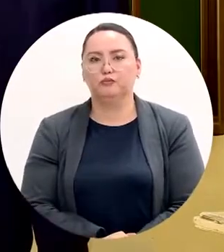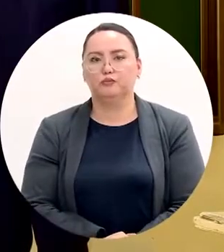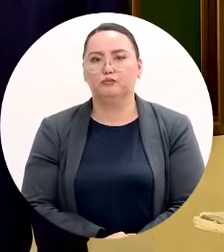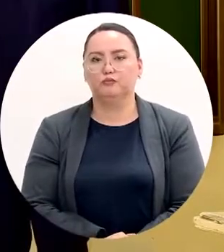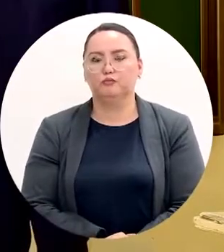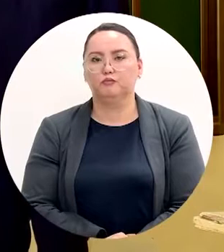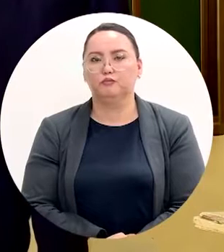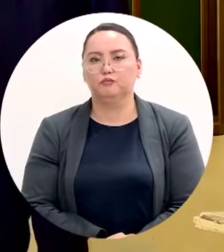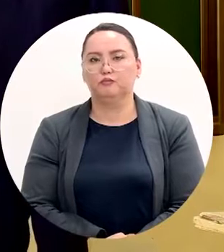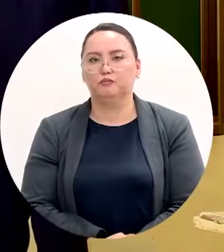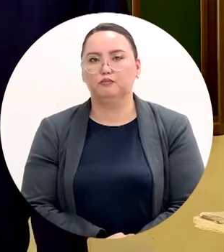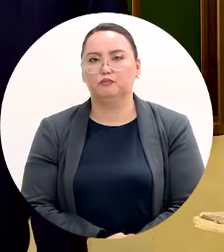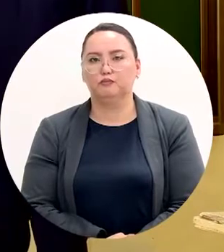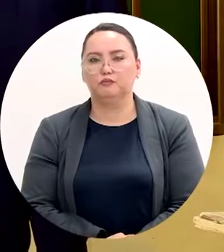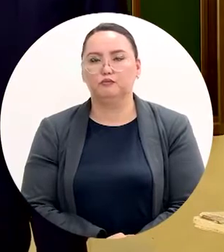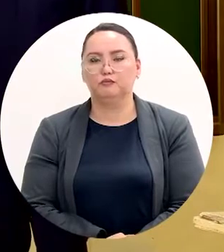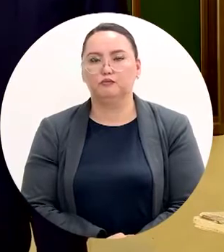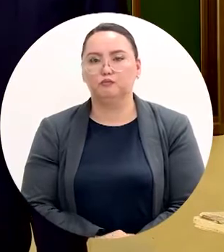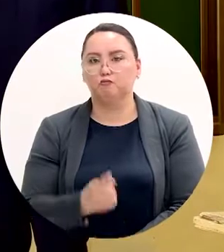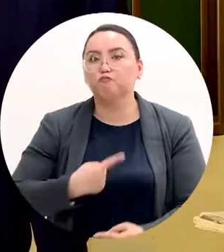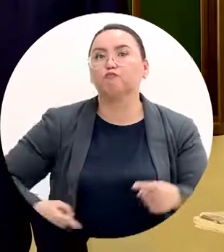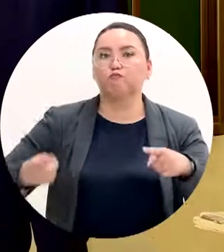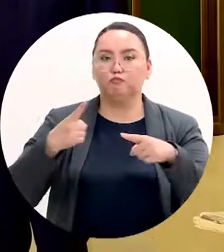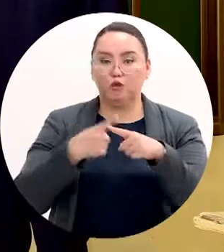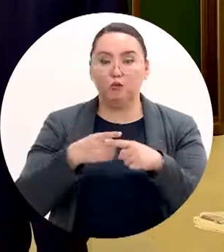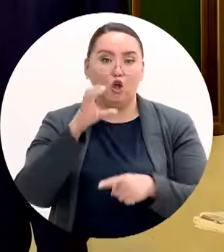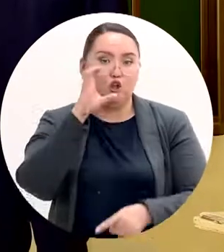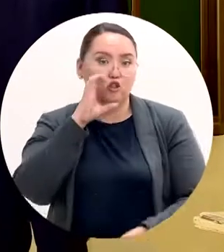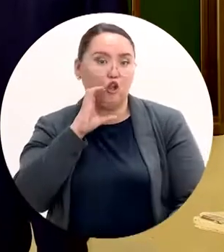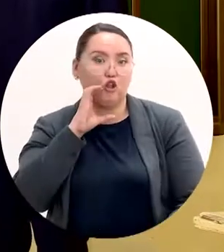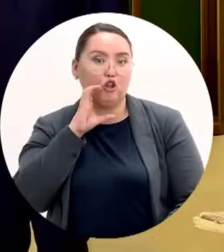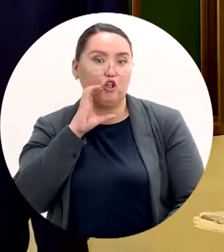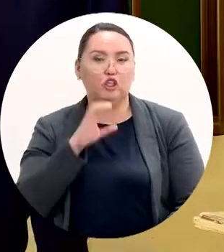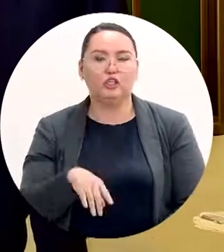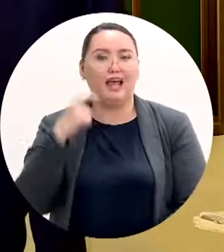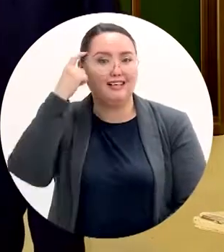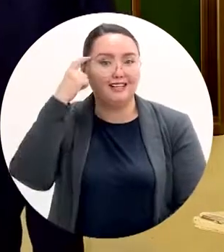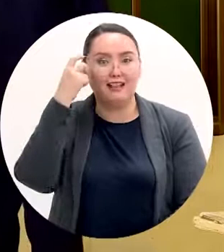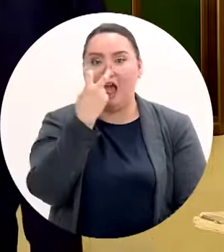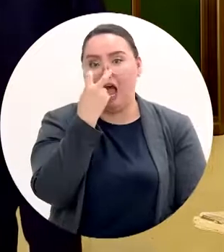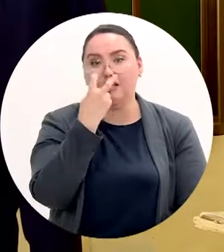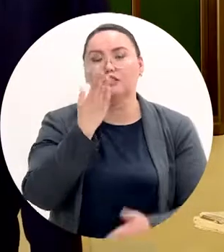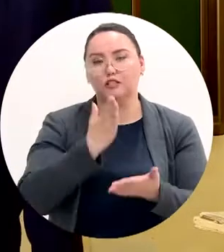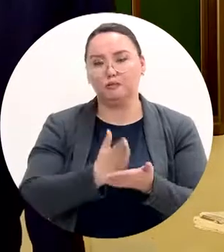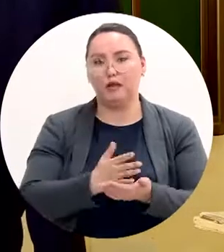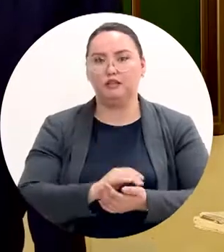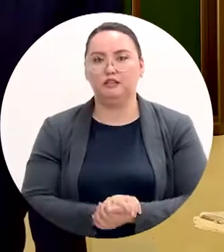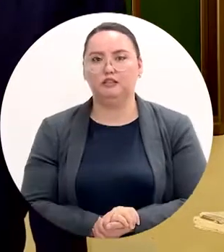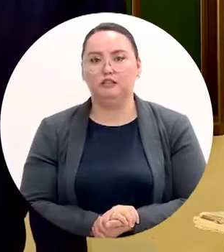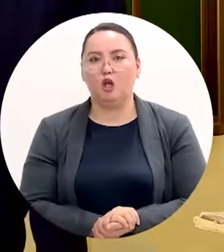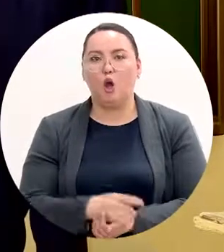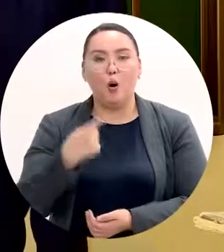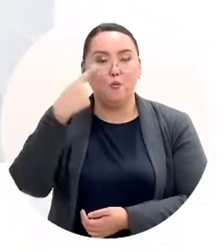гэдгийг шигүү суу гэж бичсэн байна. За мөн нэг сонирхолтой зүйл монгол бичигт